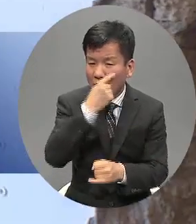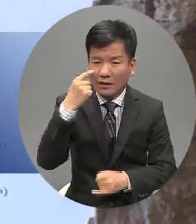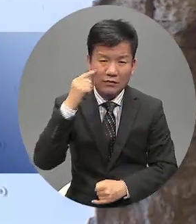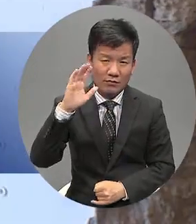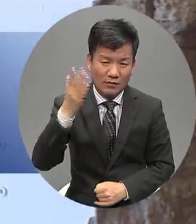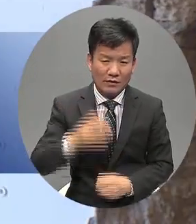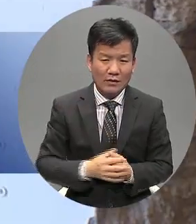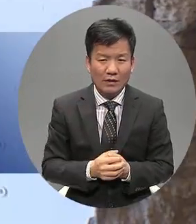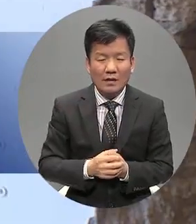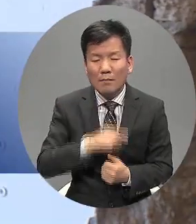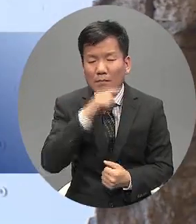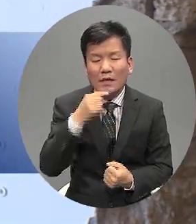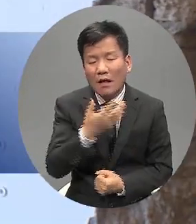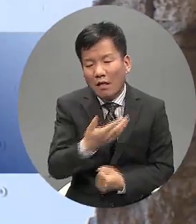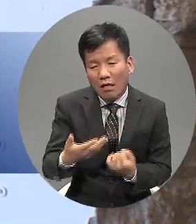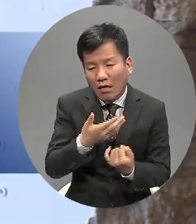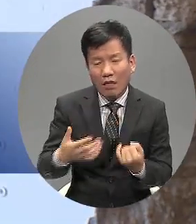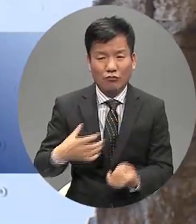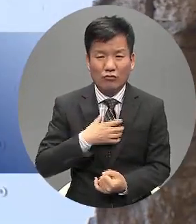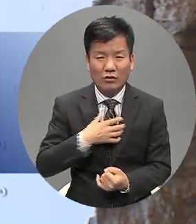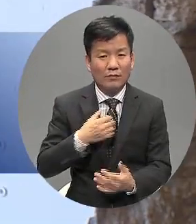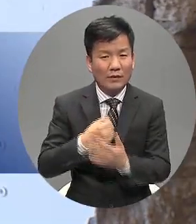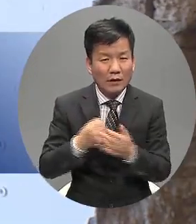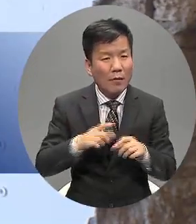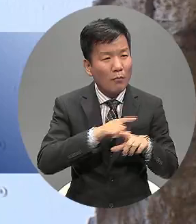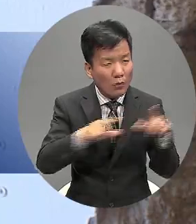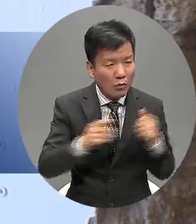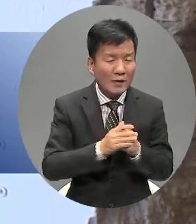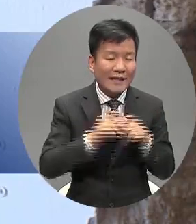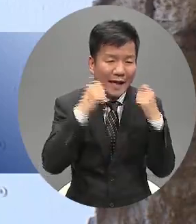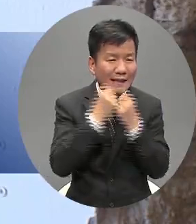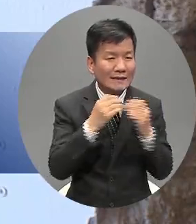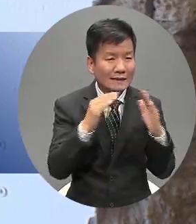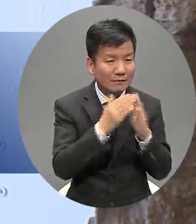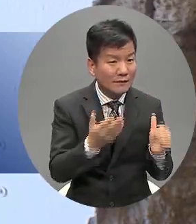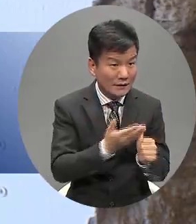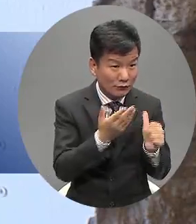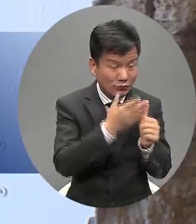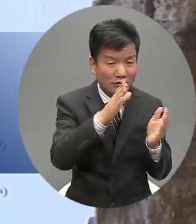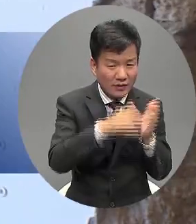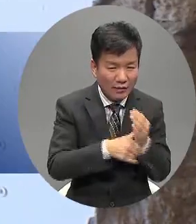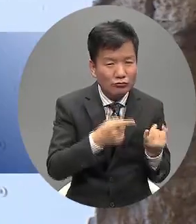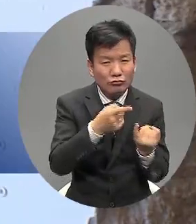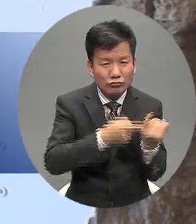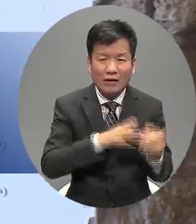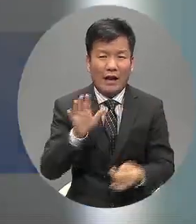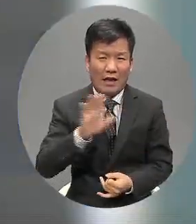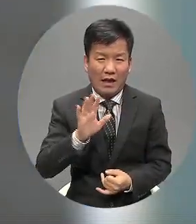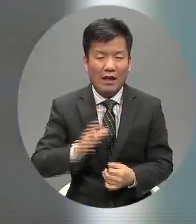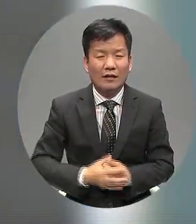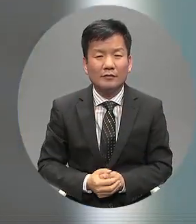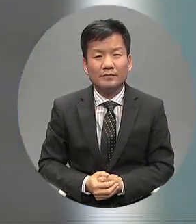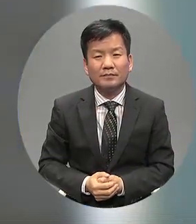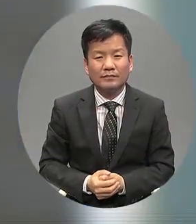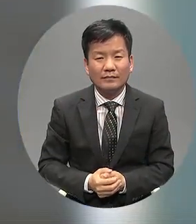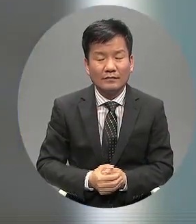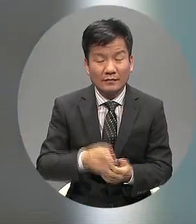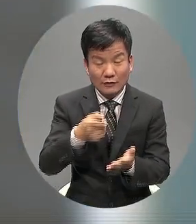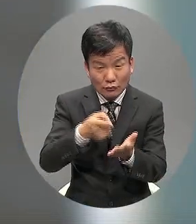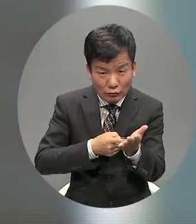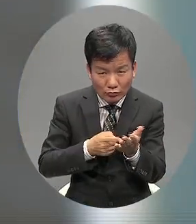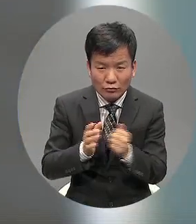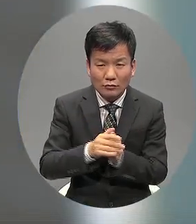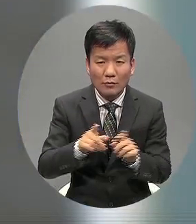됐죠. 과다출혈 위험으로 대체적으로 반려동물을 발정기에도 수술을 해주지 않아요. 수술한